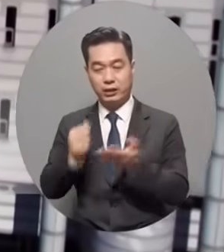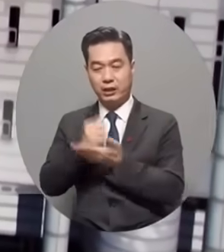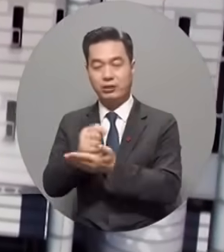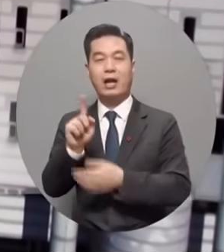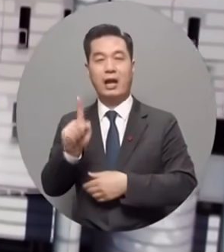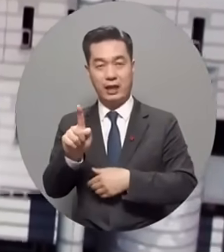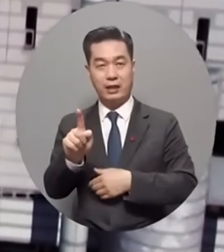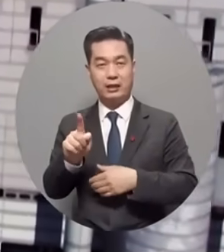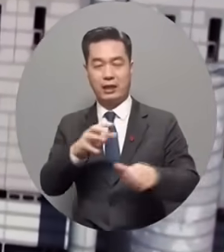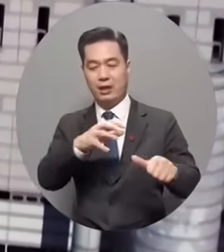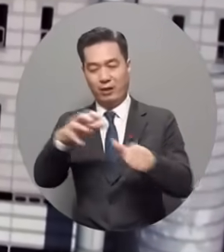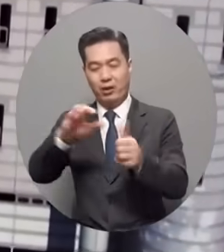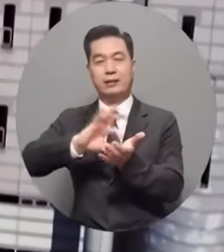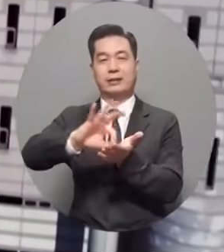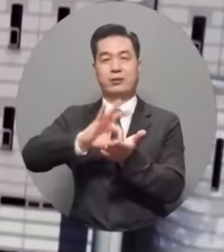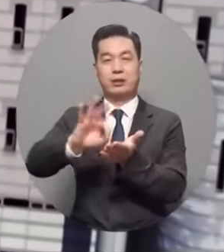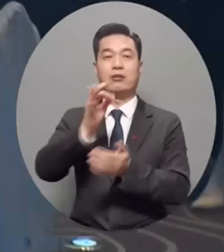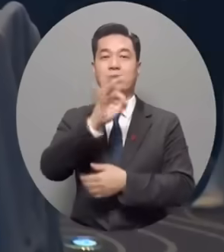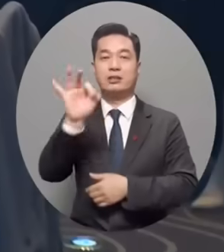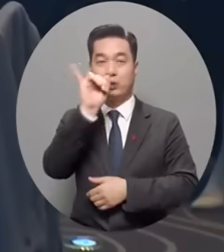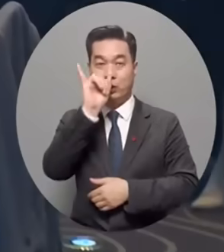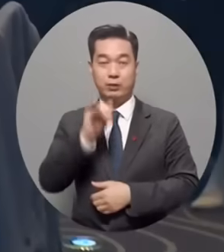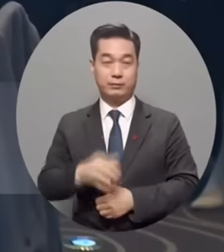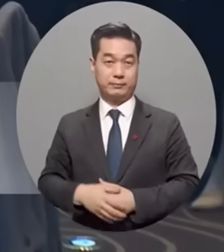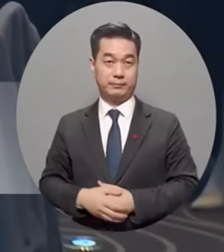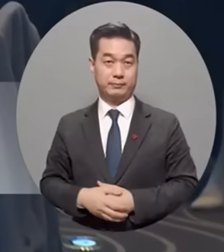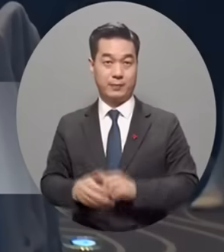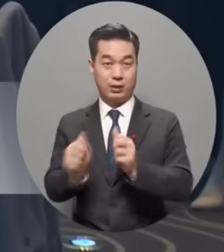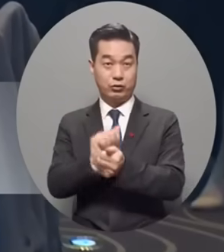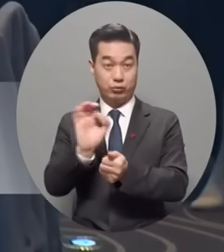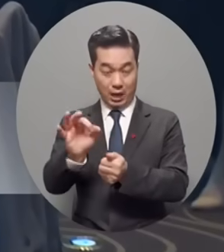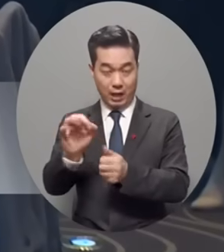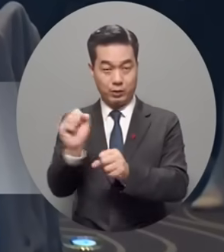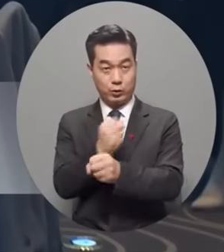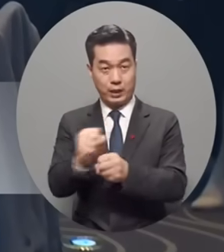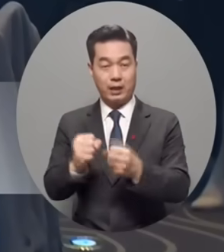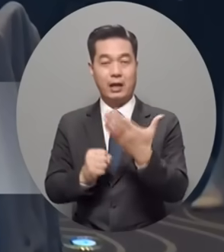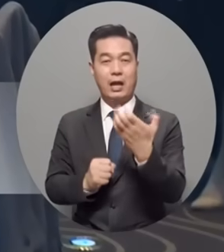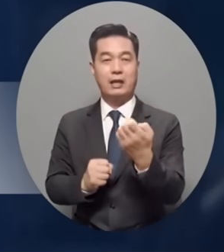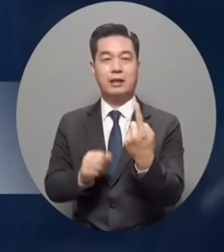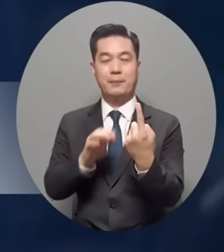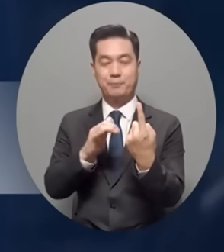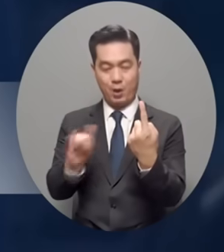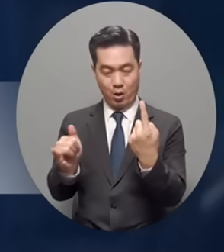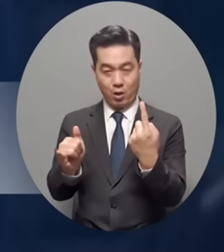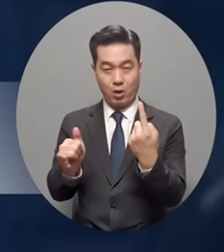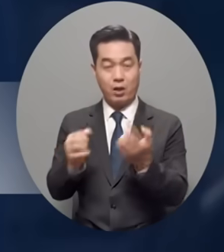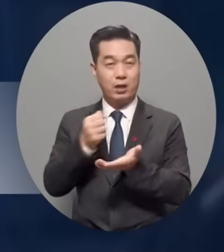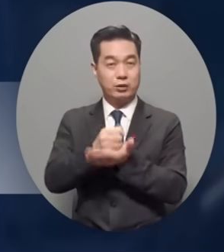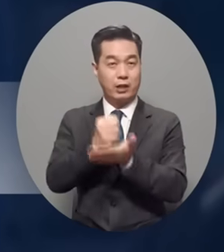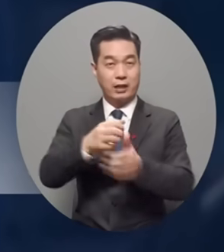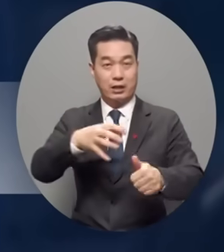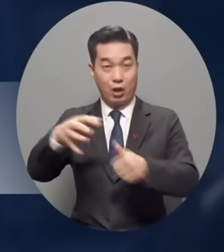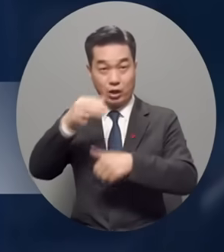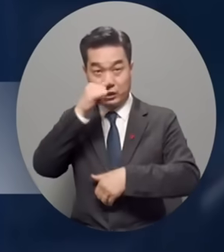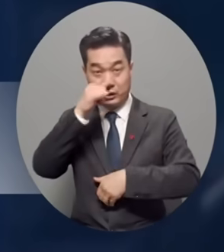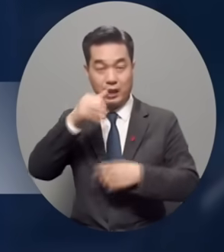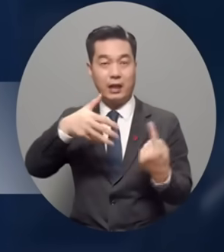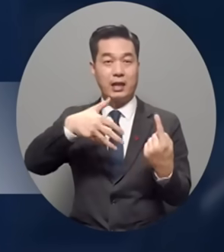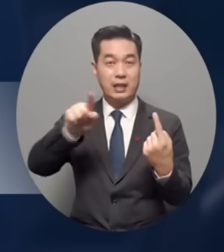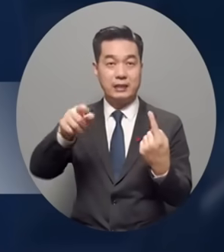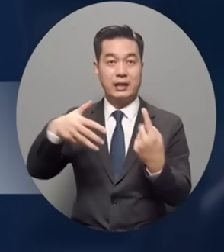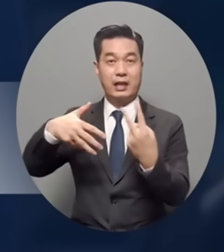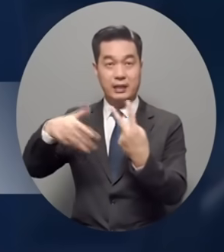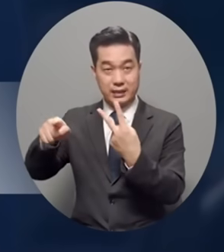조작에 동원됐다고 인정했습니다. 주가 조작에 모두 91명의 계좌가 동원됐는데 법원은 1차, 2차